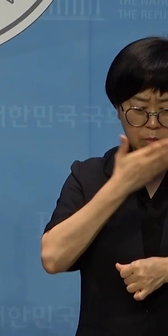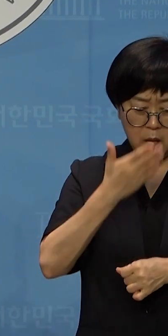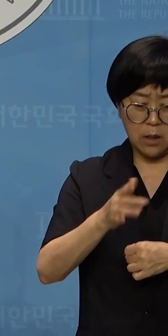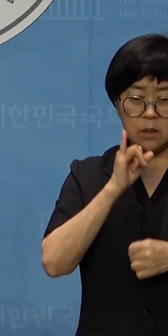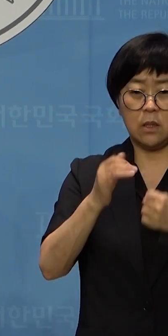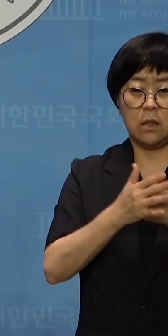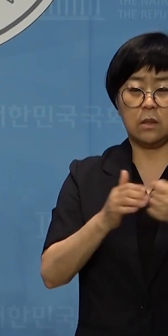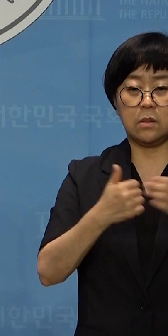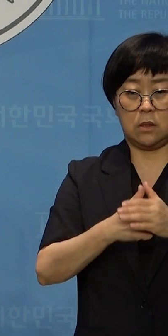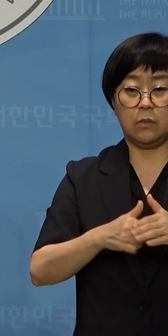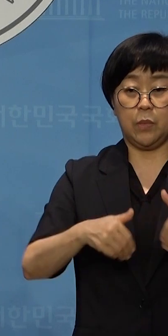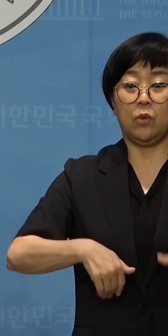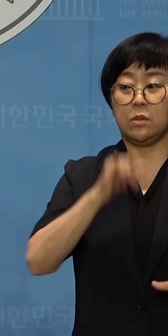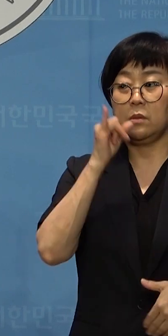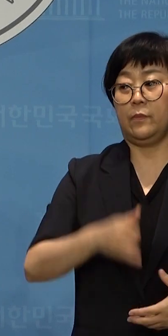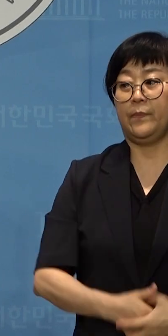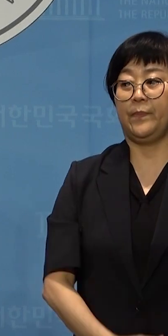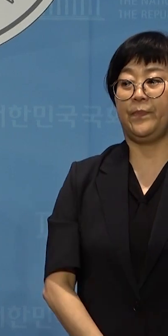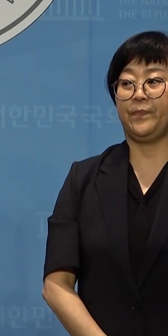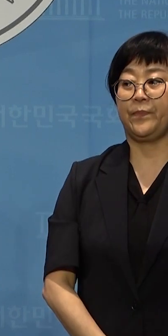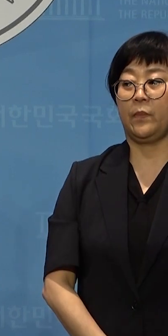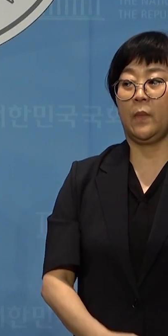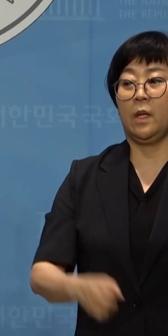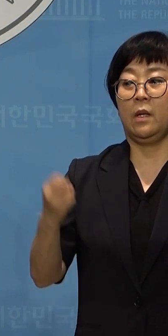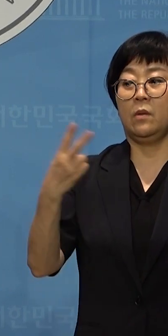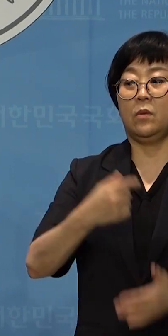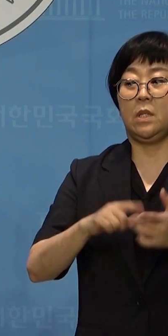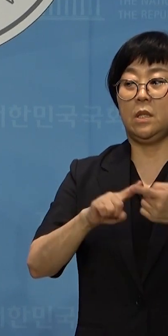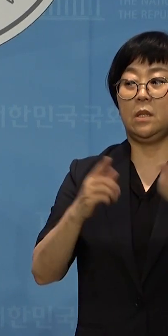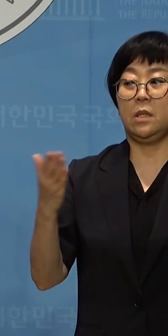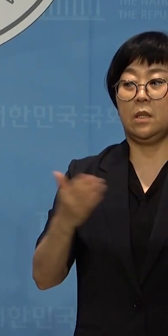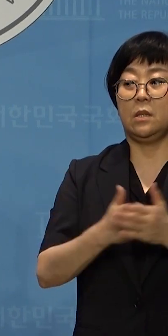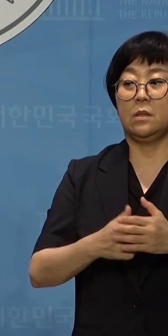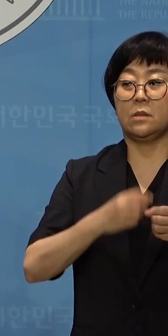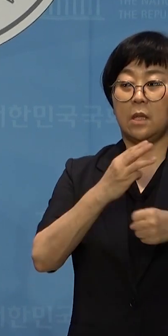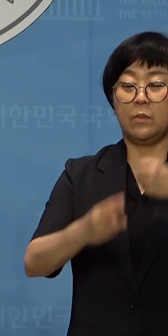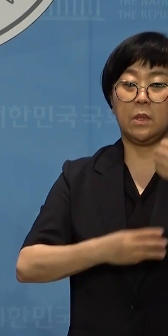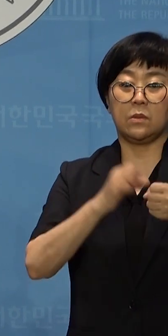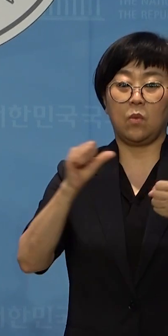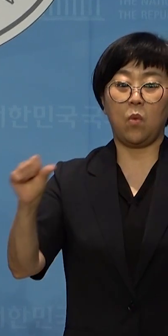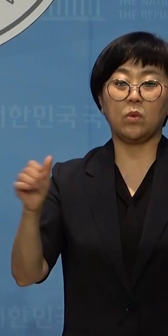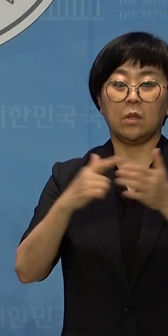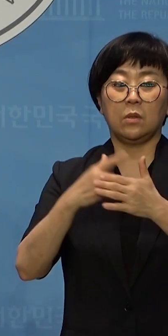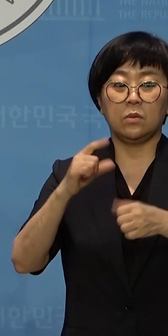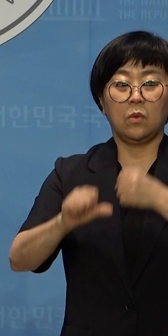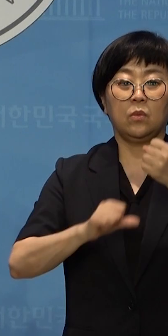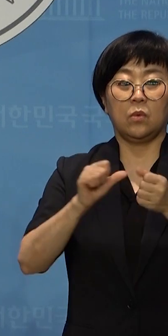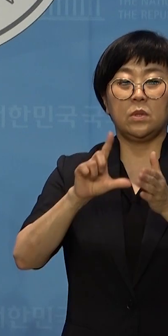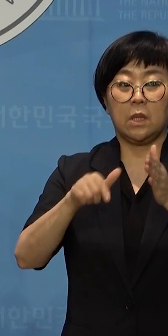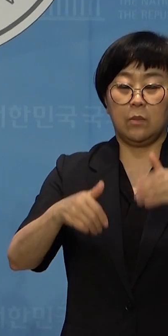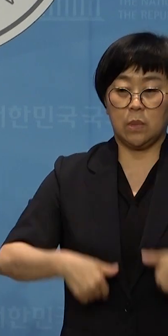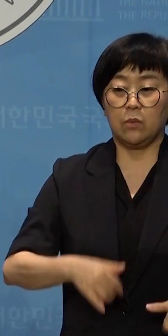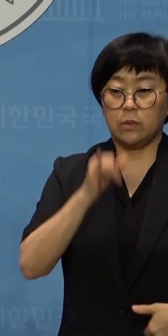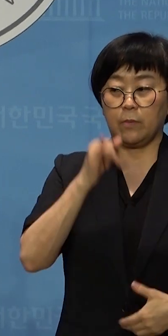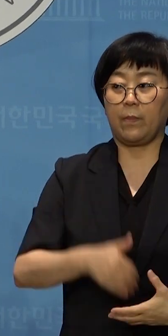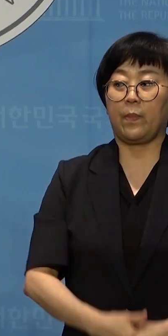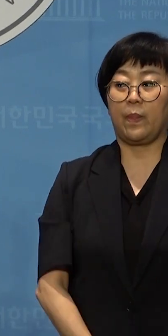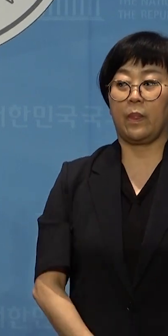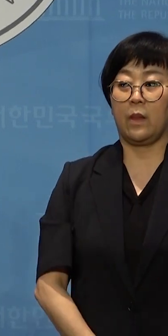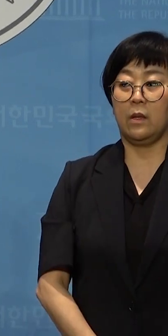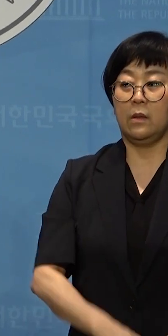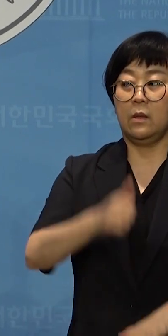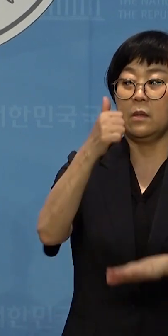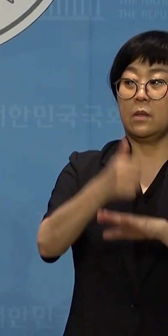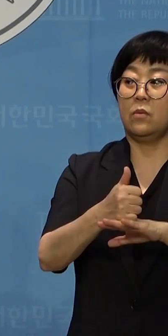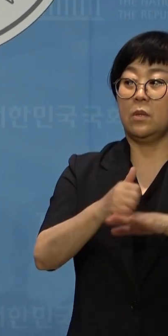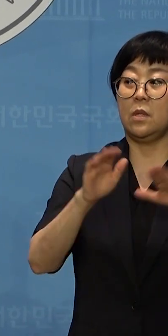대대적으로 실시되어야 합니다. 그리고 이 작업은 3년에서 5년 정도가 소요될 것으로 예상됩니다.